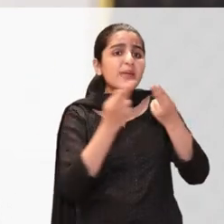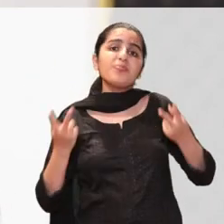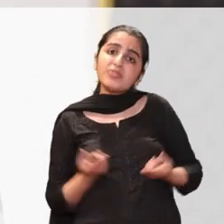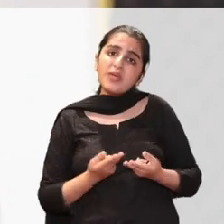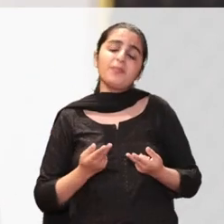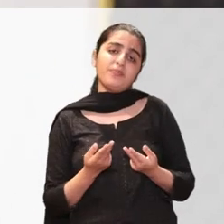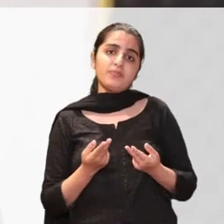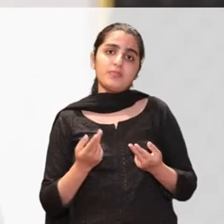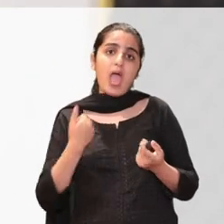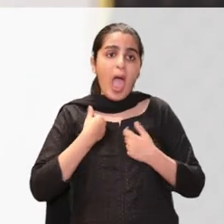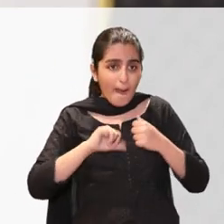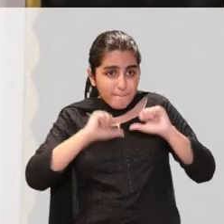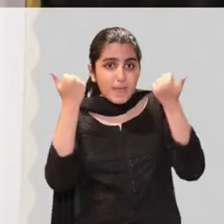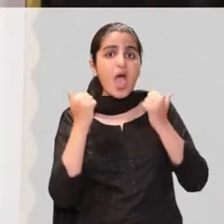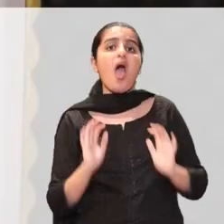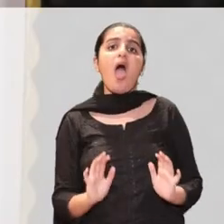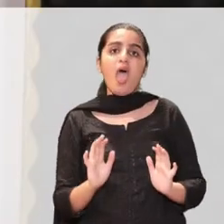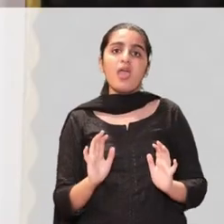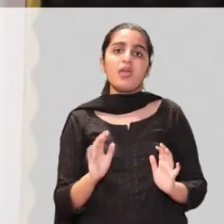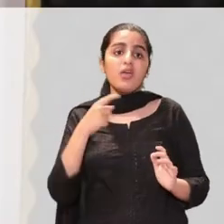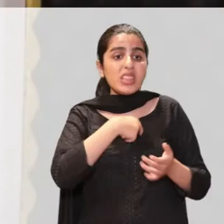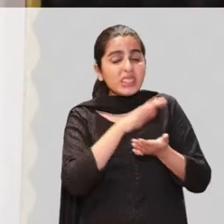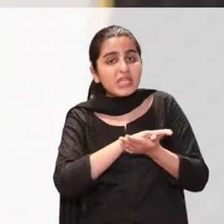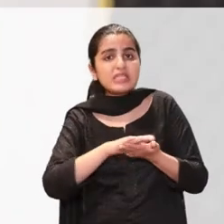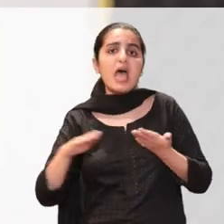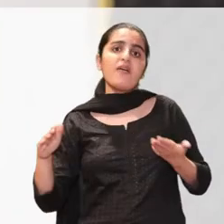रहें और वह कौन है जो आप वाकई कर सकता है